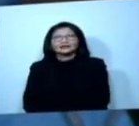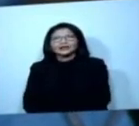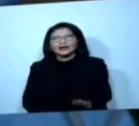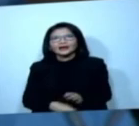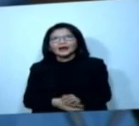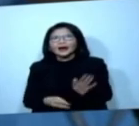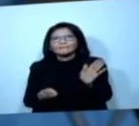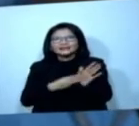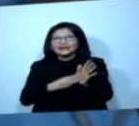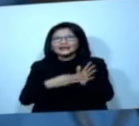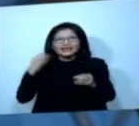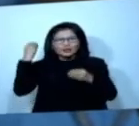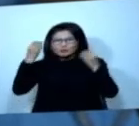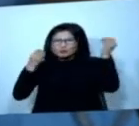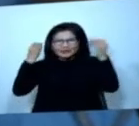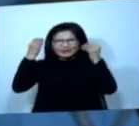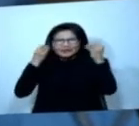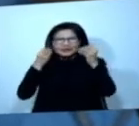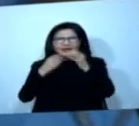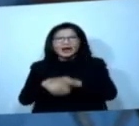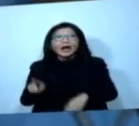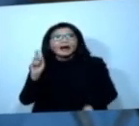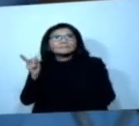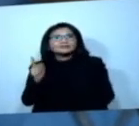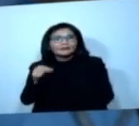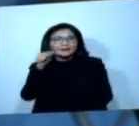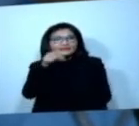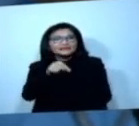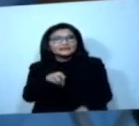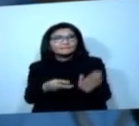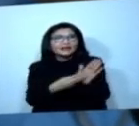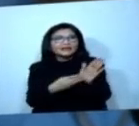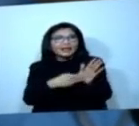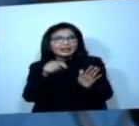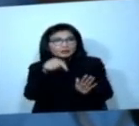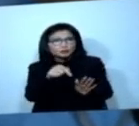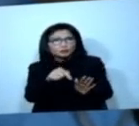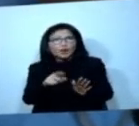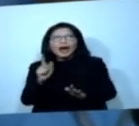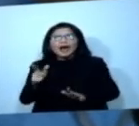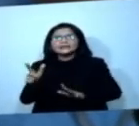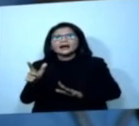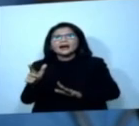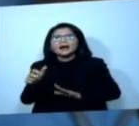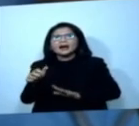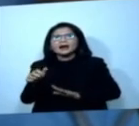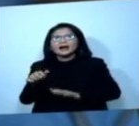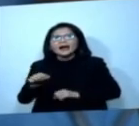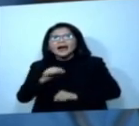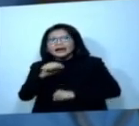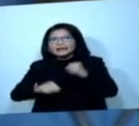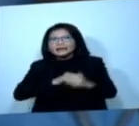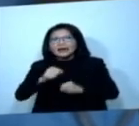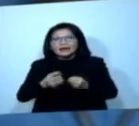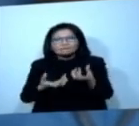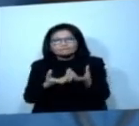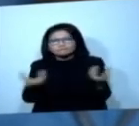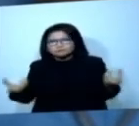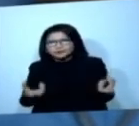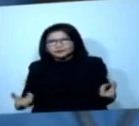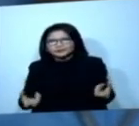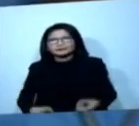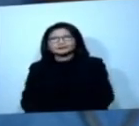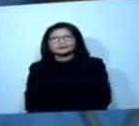ambil saja dari lembaga yang katakan kredibel semacam Litbang Kompas dan CSIS. Litbang Kompas mencatat perolehan Gerindra di atas 21%